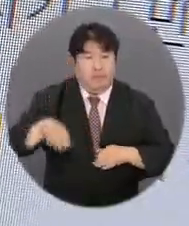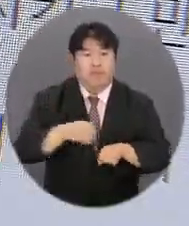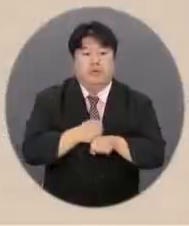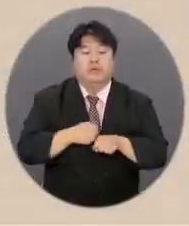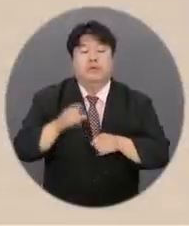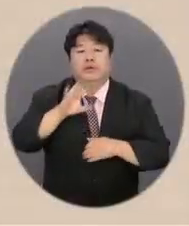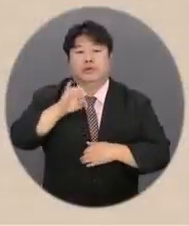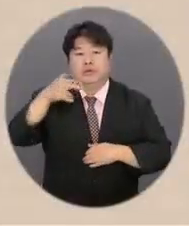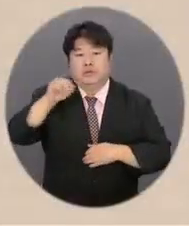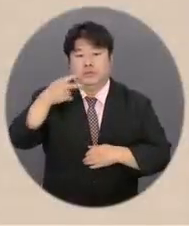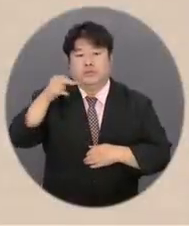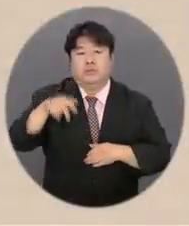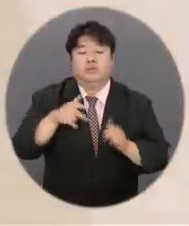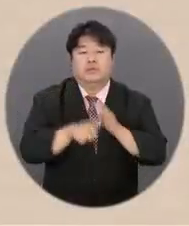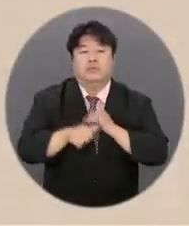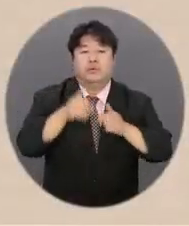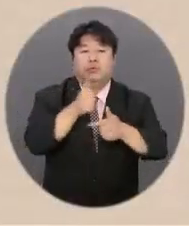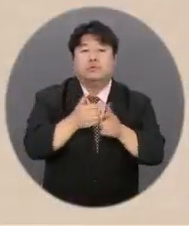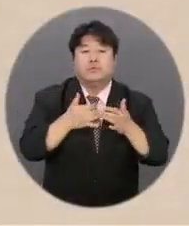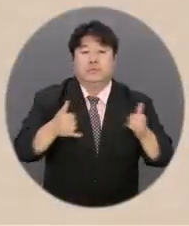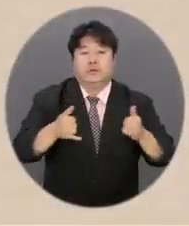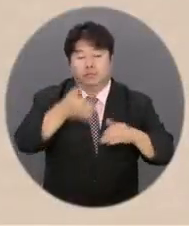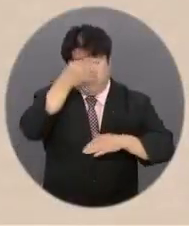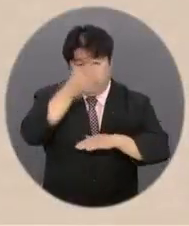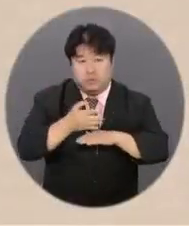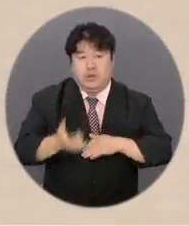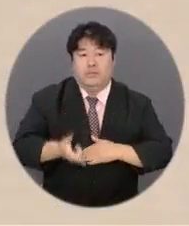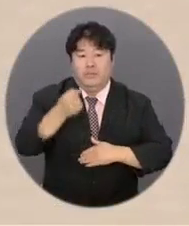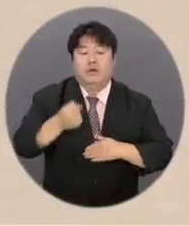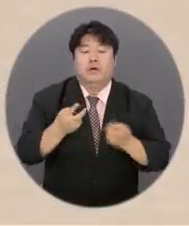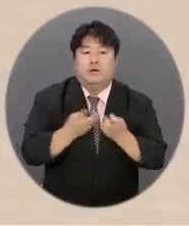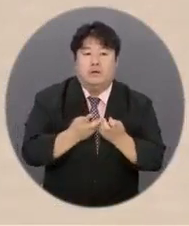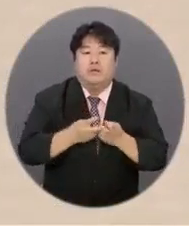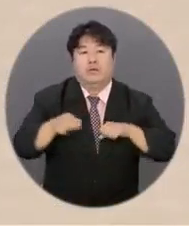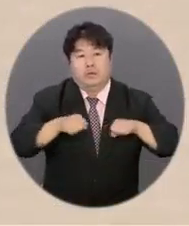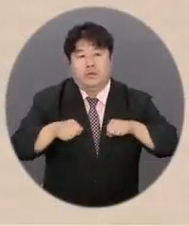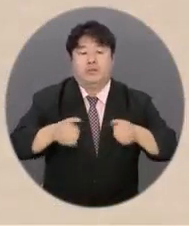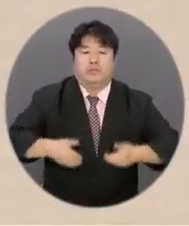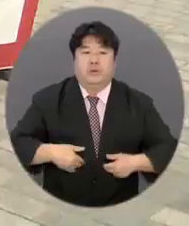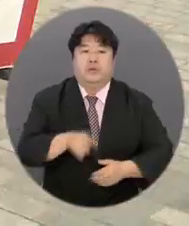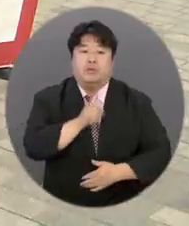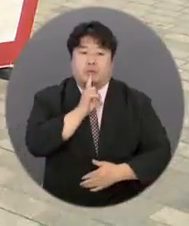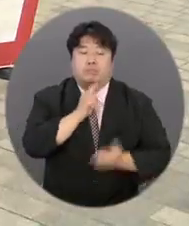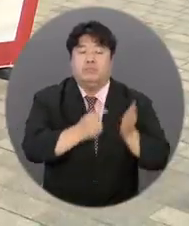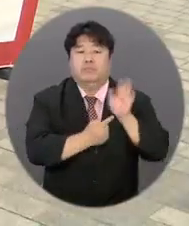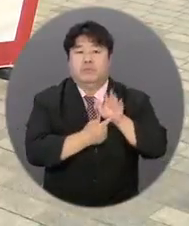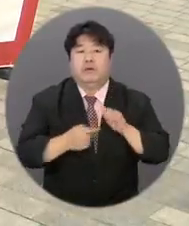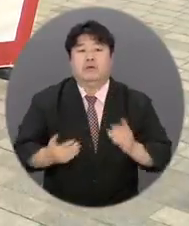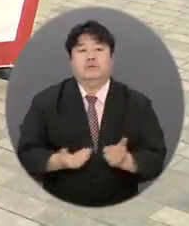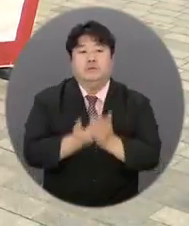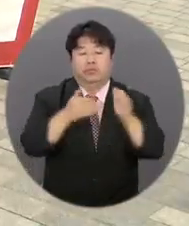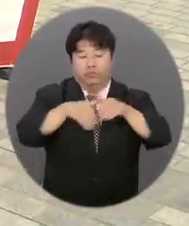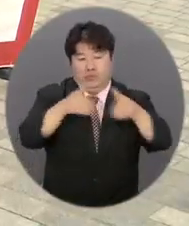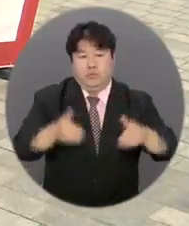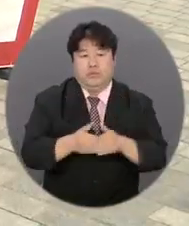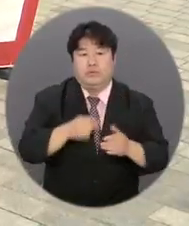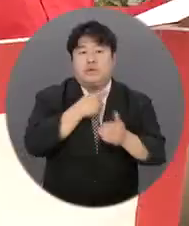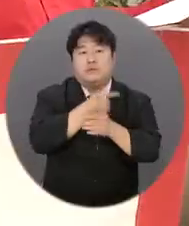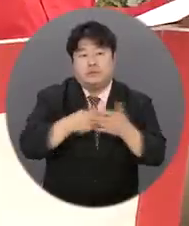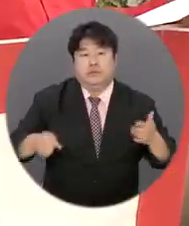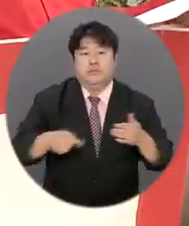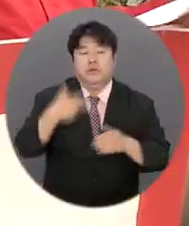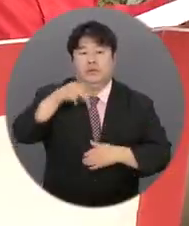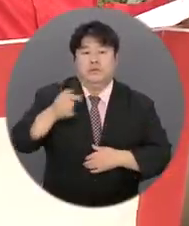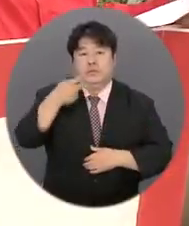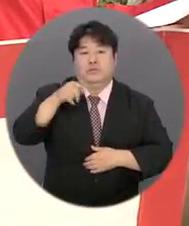이준석 대표는 호남 주민들에 대한 사과 등 조속한 조처가 필요하다고 밝혔습니다. 진보당은 살인마 전두환을